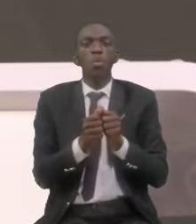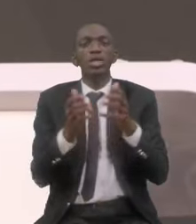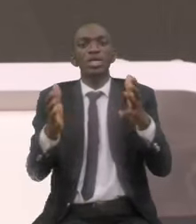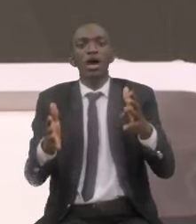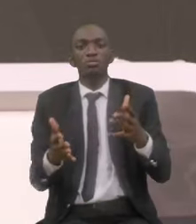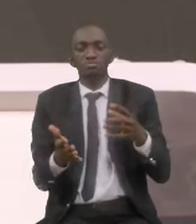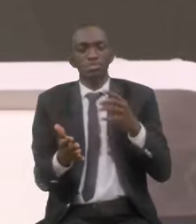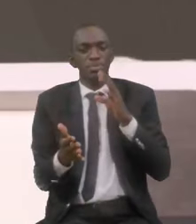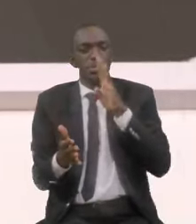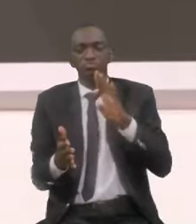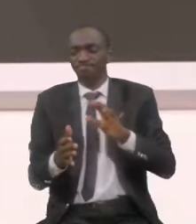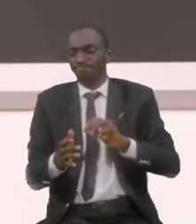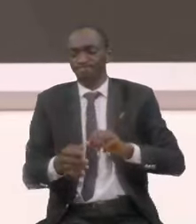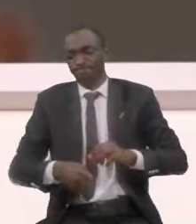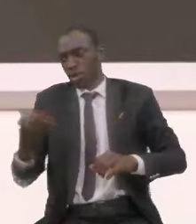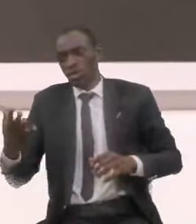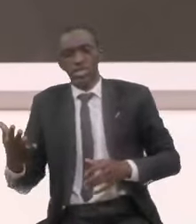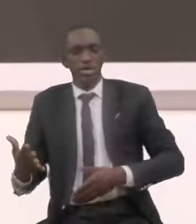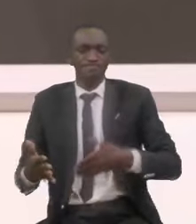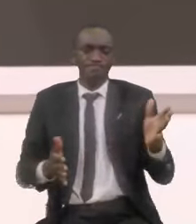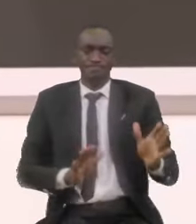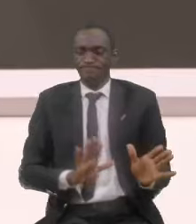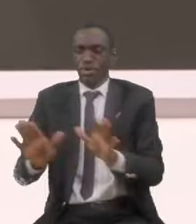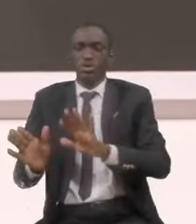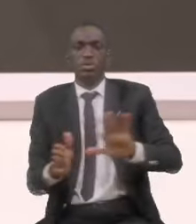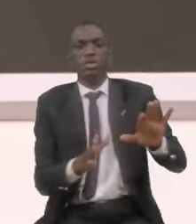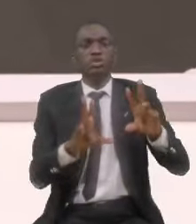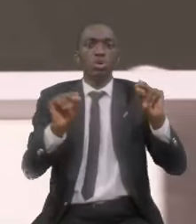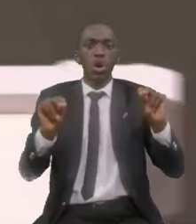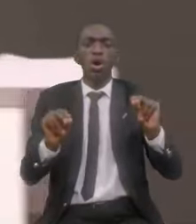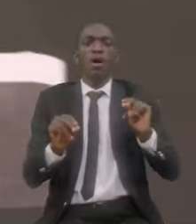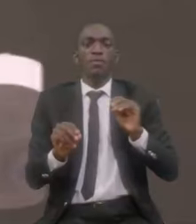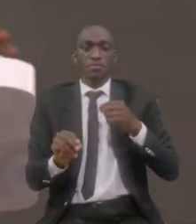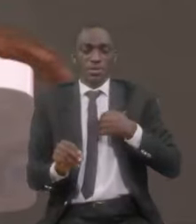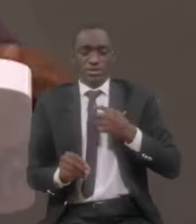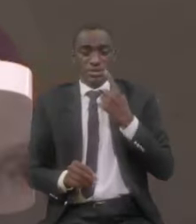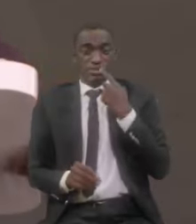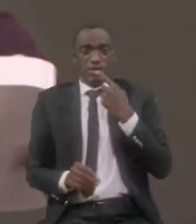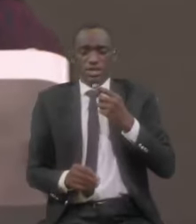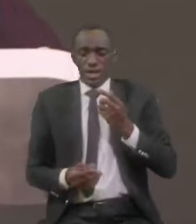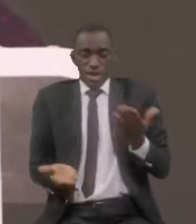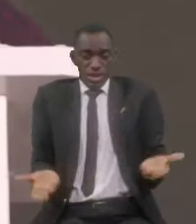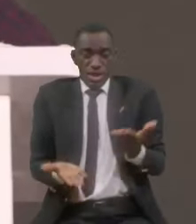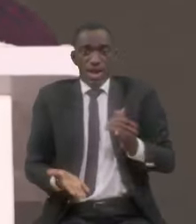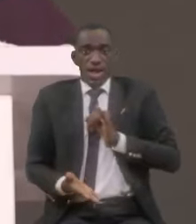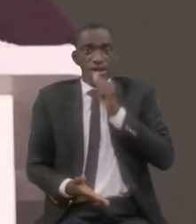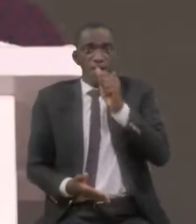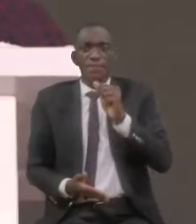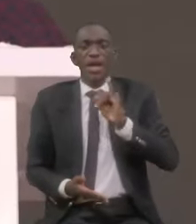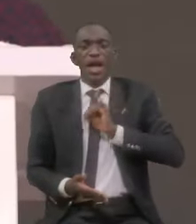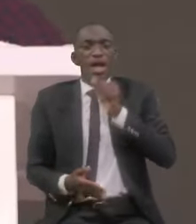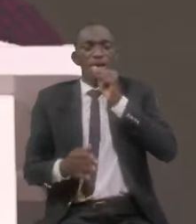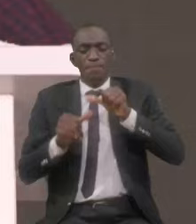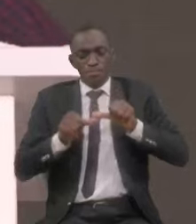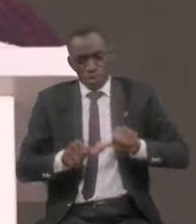sans être entraîné par-ci, par-là. Et tu te dis, là où je suis, je vais avancer. Tu